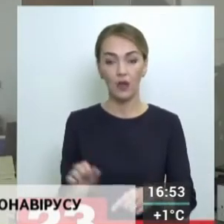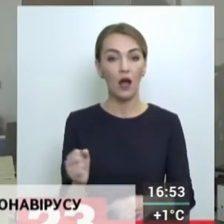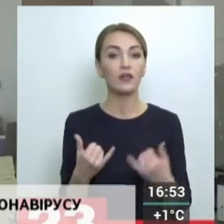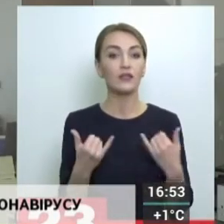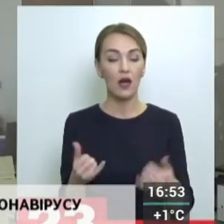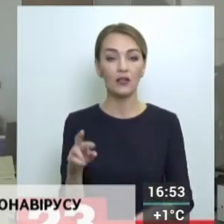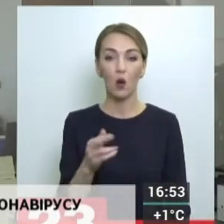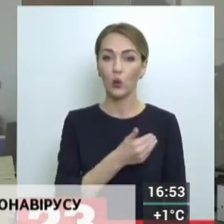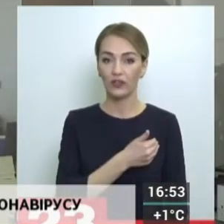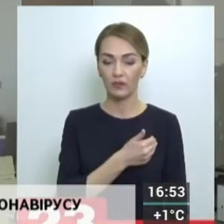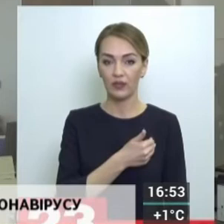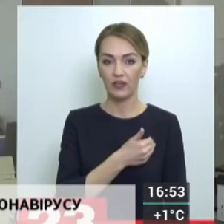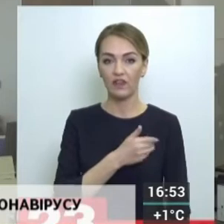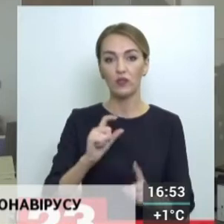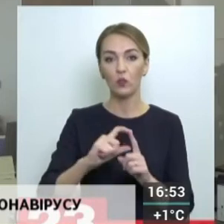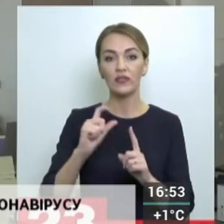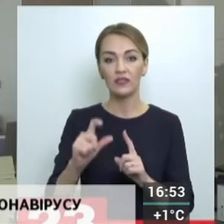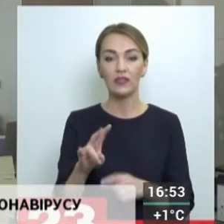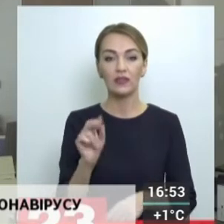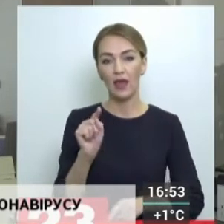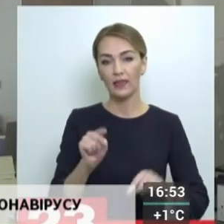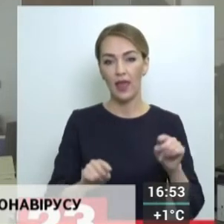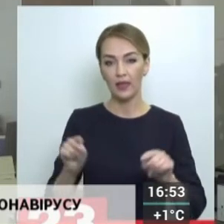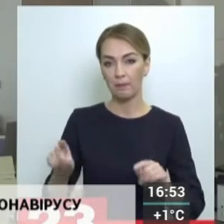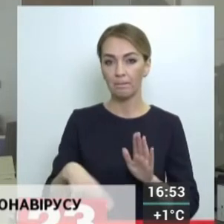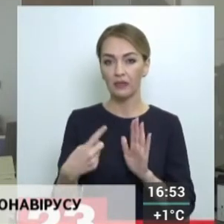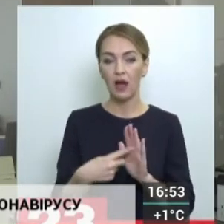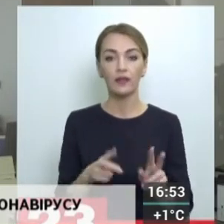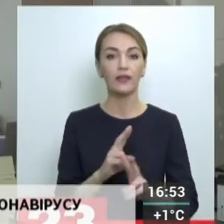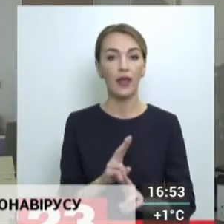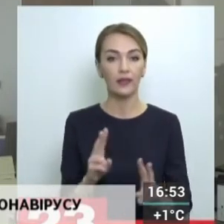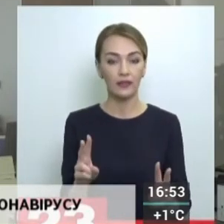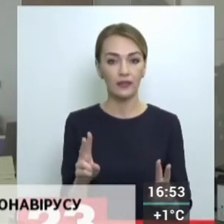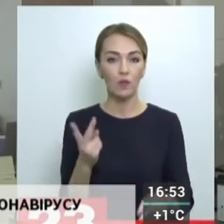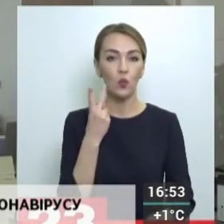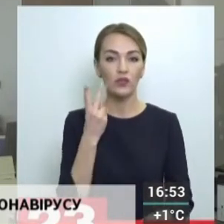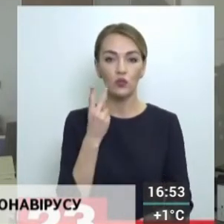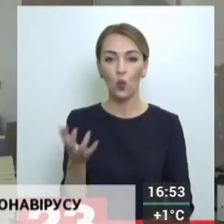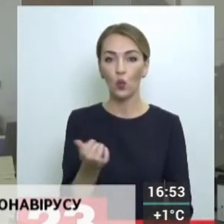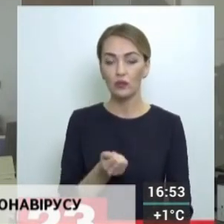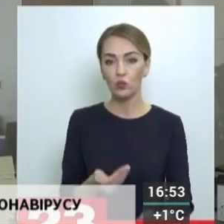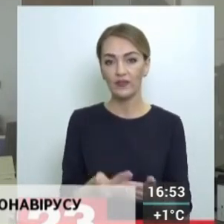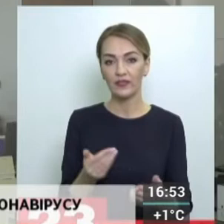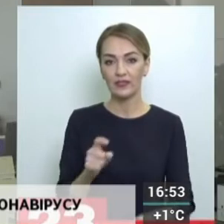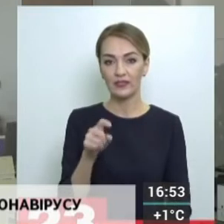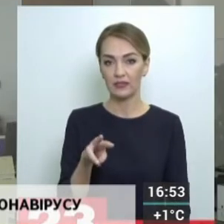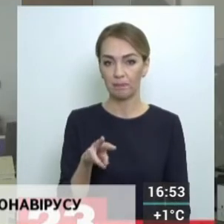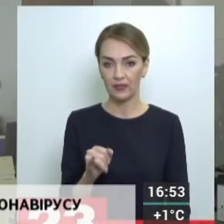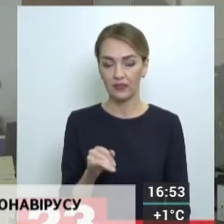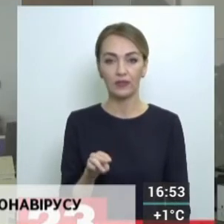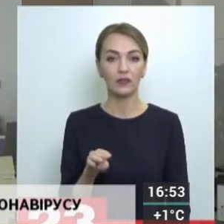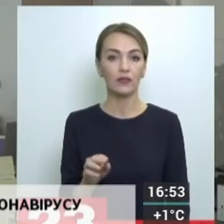зараз я хотів би відповісти на деякі питання, які ми постійно отримуємо від засобів масової інформації